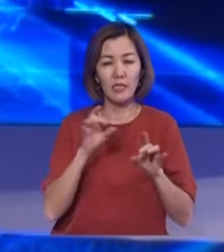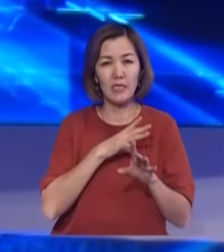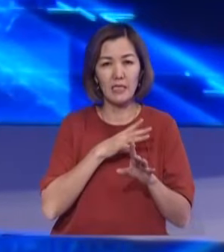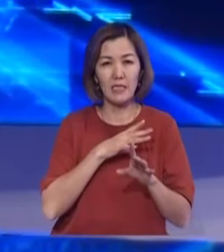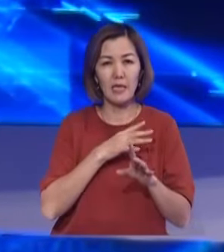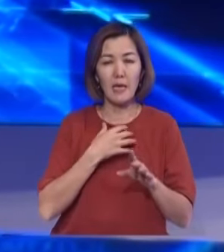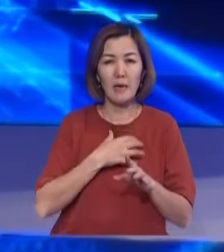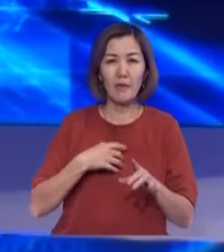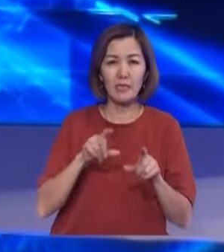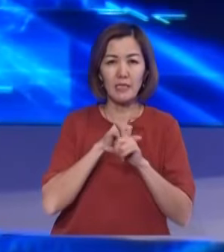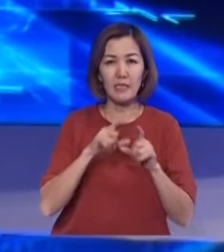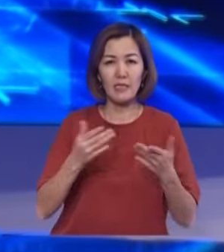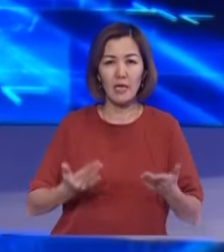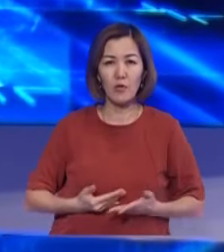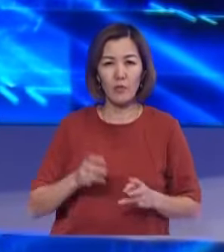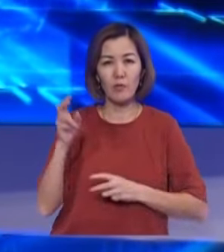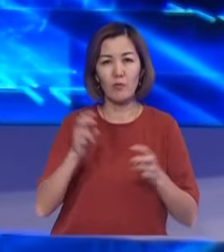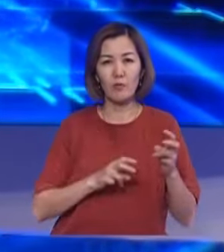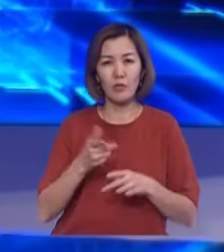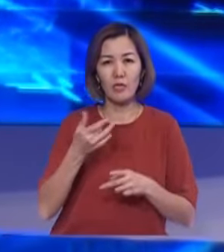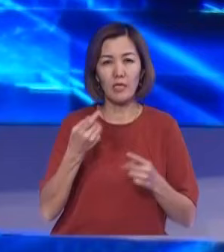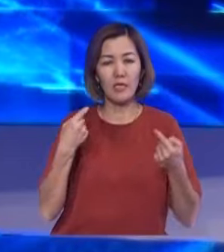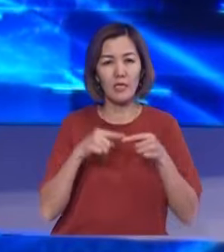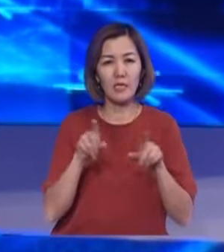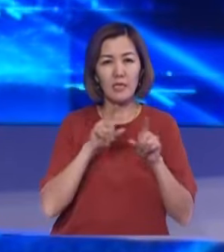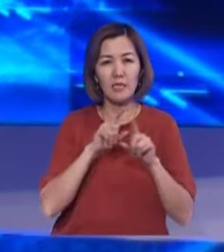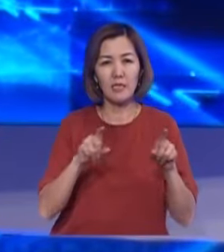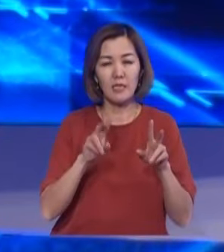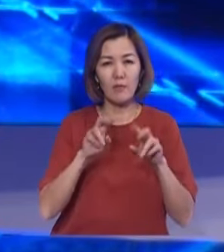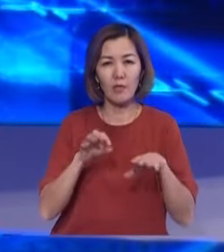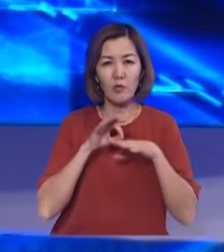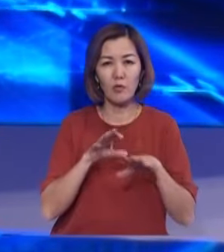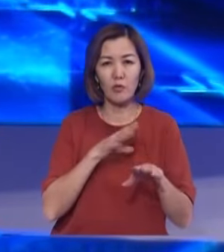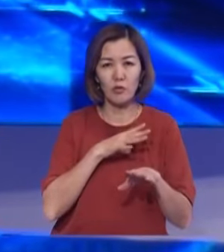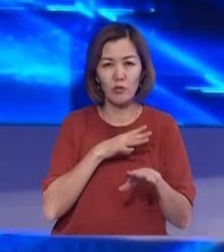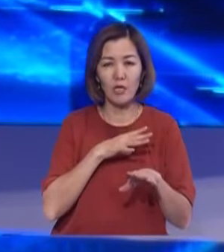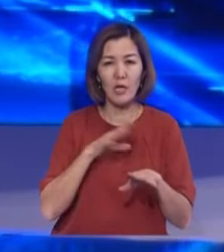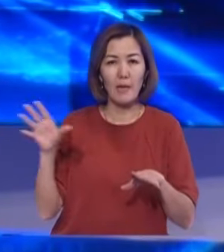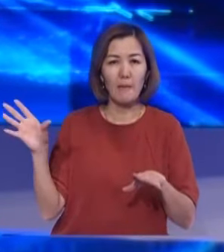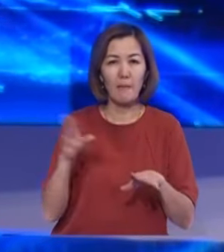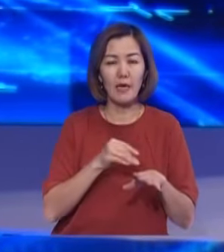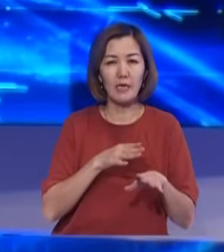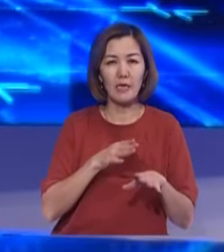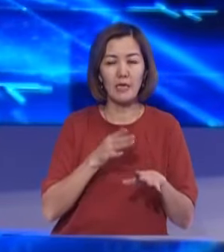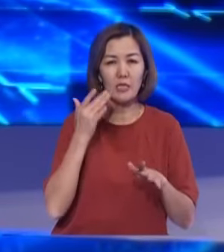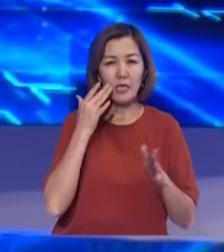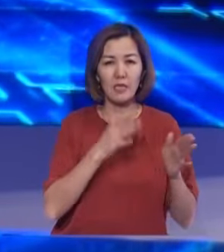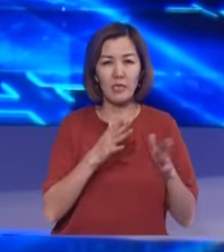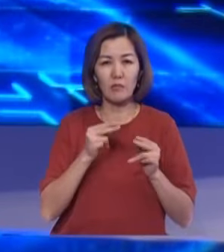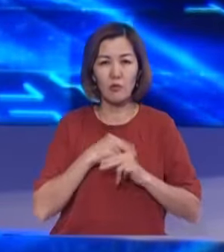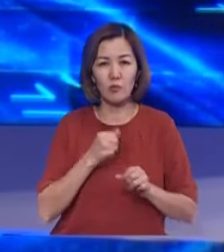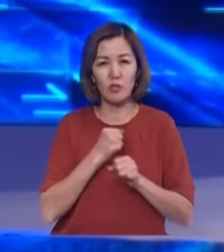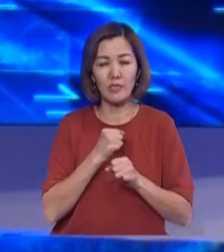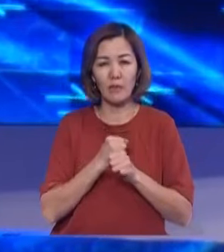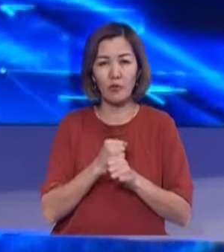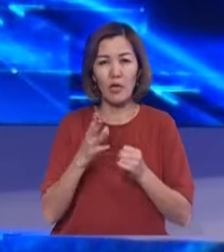Өмірлік маңызды нысандардың әлеуметтік, өнеркәсіптік және гидротехникалық нысандарға мониторинг жүргізілді. Олар тегіс штаттық режимде